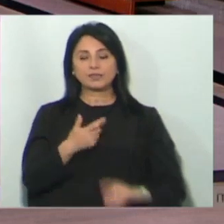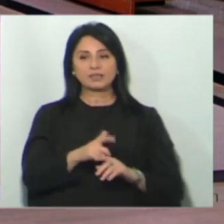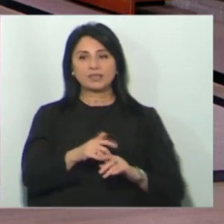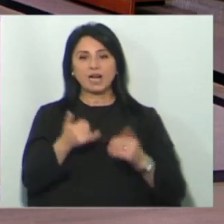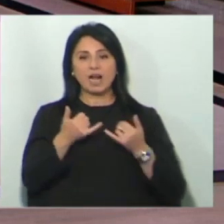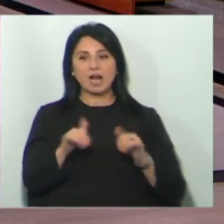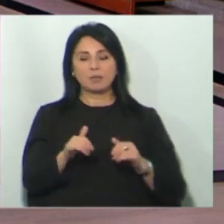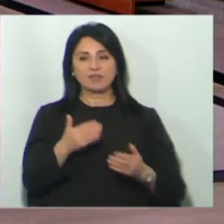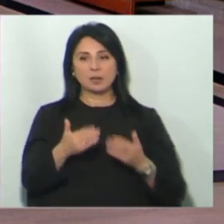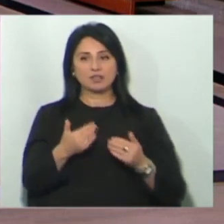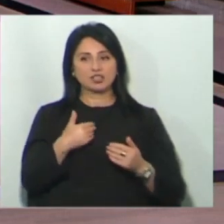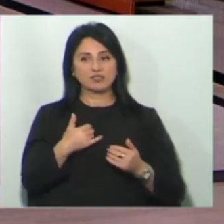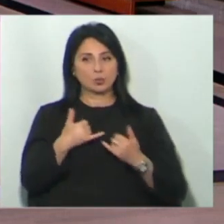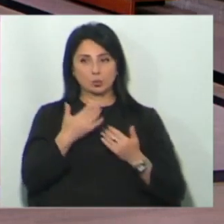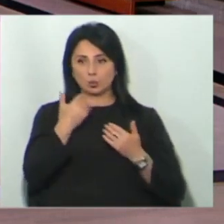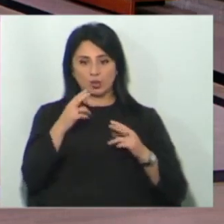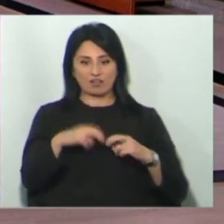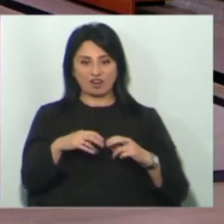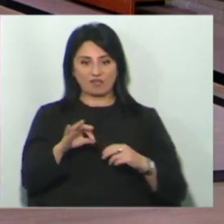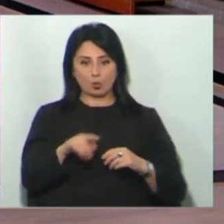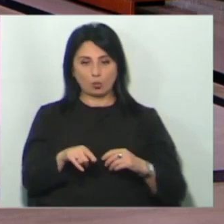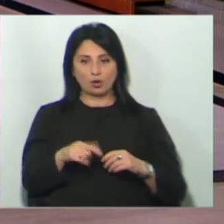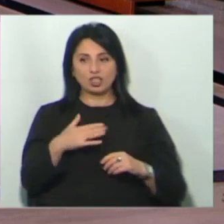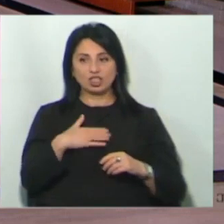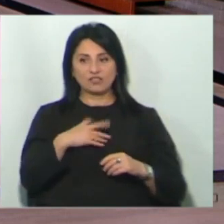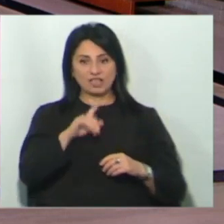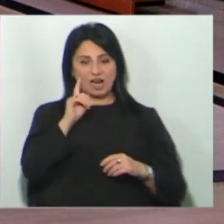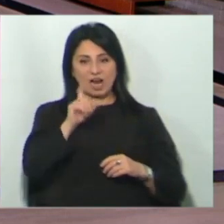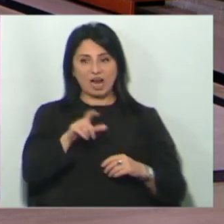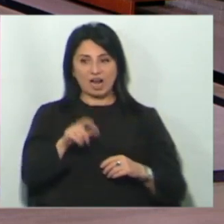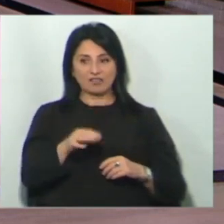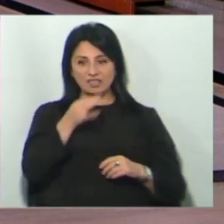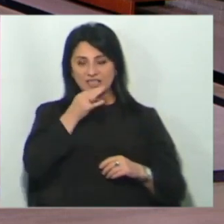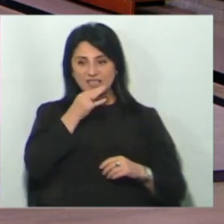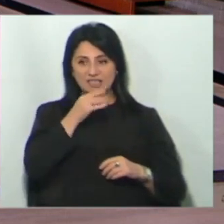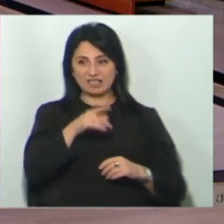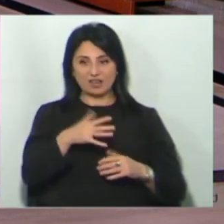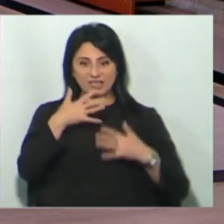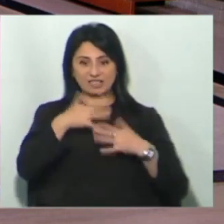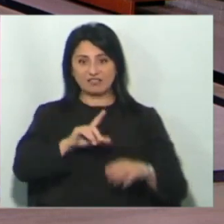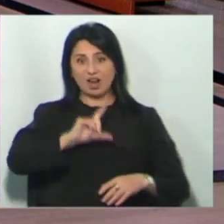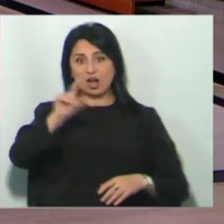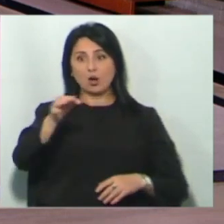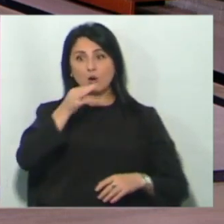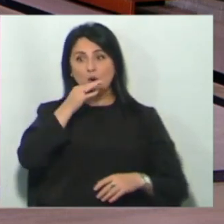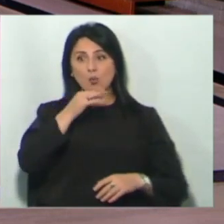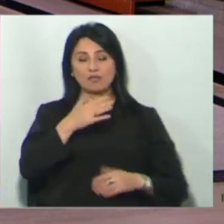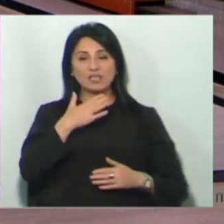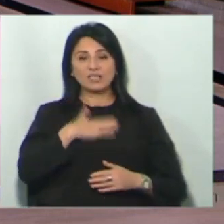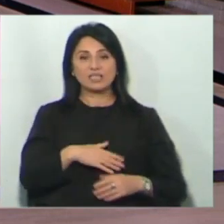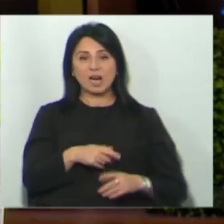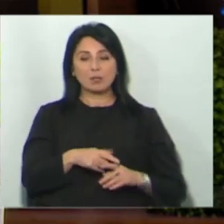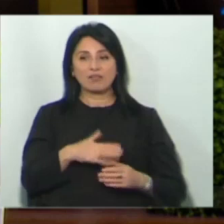ძალიან გამიკვირდა, ალბათ ჩვენ არა გვაქვს კლევა მაგაზე, თორემ ჩვენი ახალგაზრდებით სანამ თქვათ სხვაზე წავლენ, ისინი